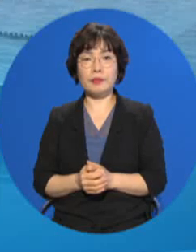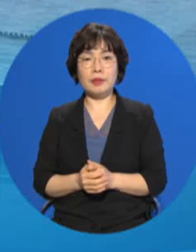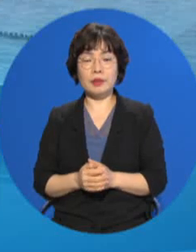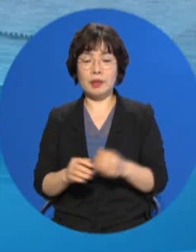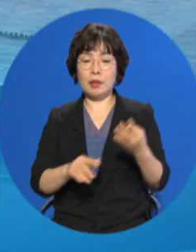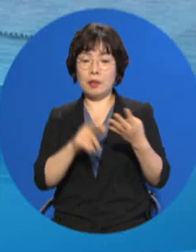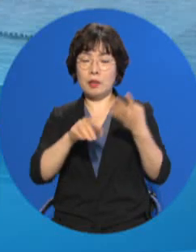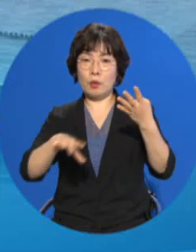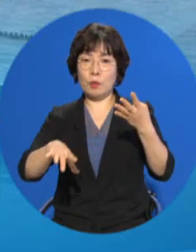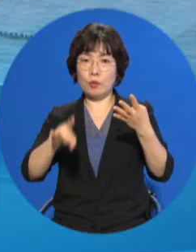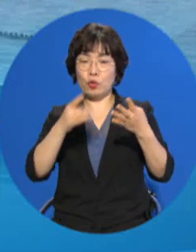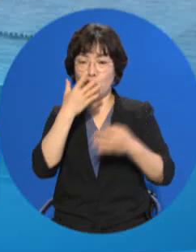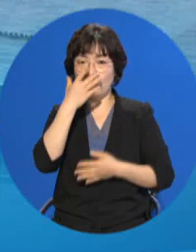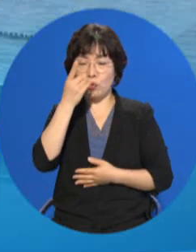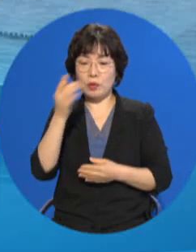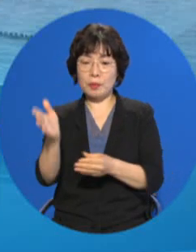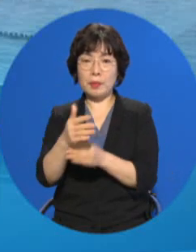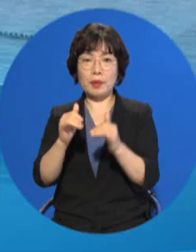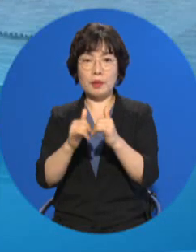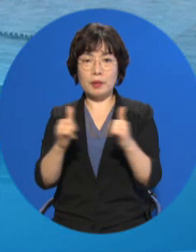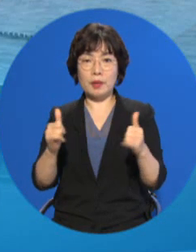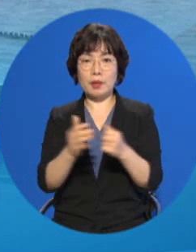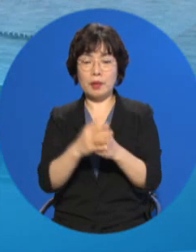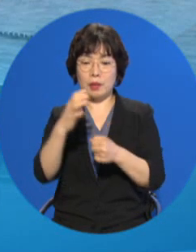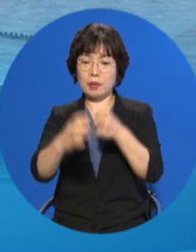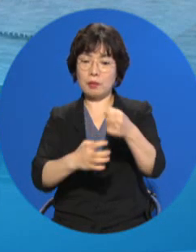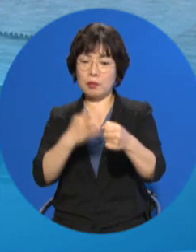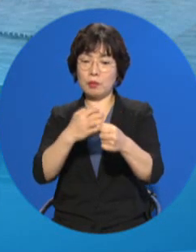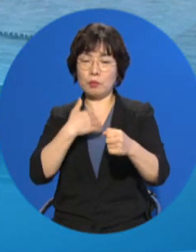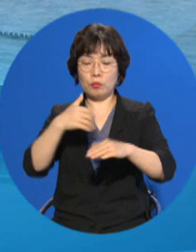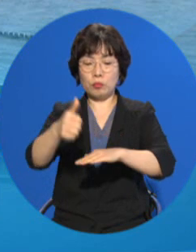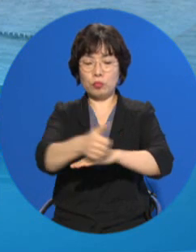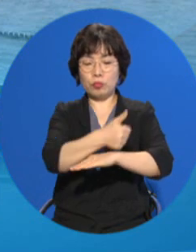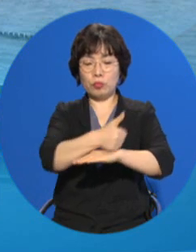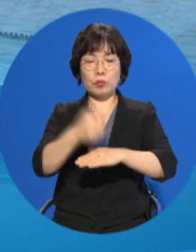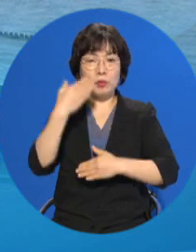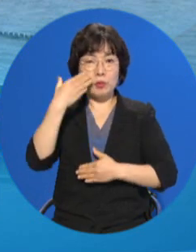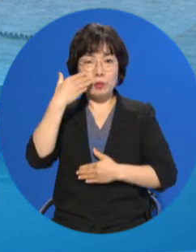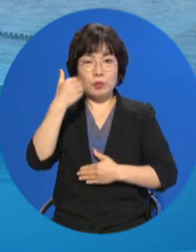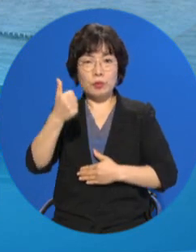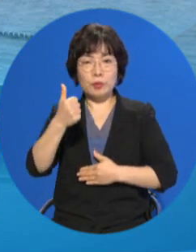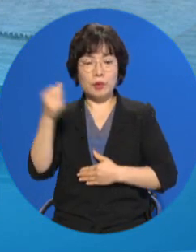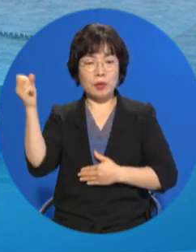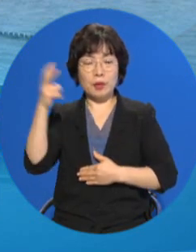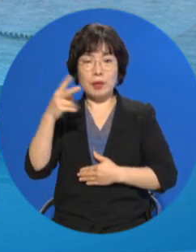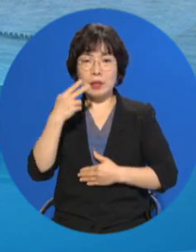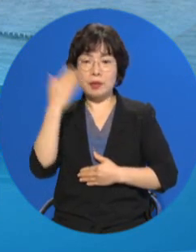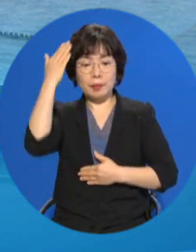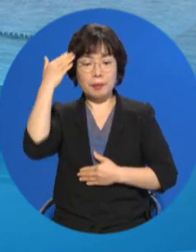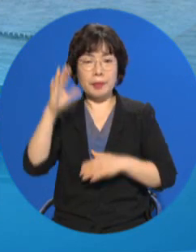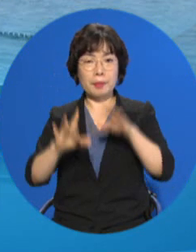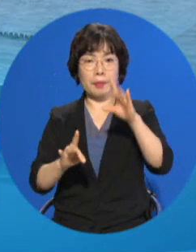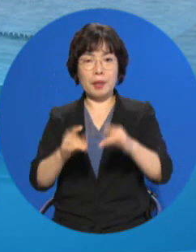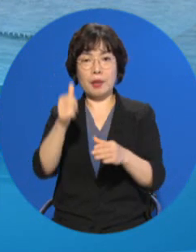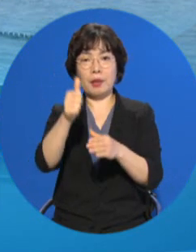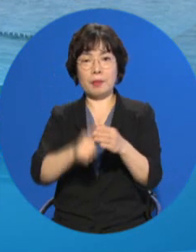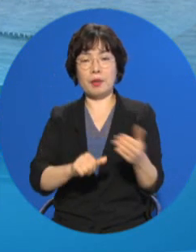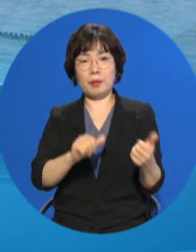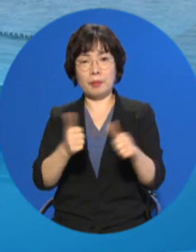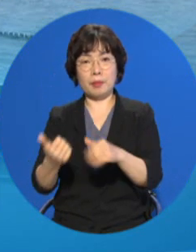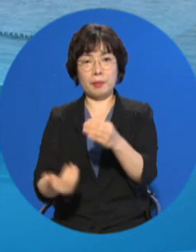이달 초 순천의 한 어민이 지난 40년 동안 내 집 앞마당처럼 드나들던 갯벌에 빠져 숨지는 사고가